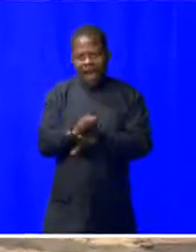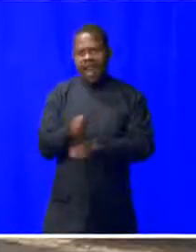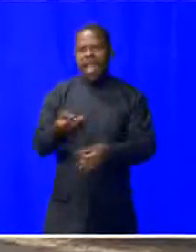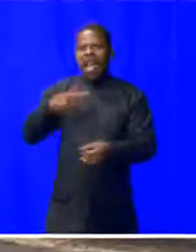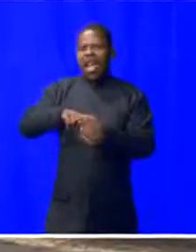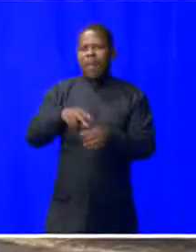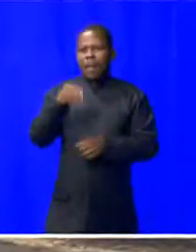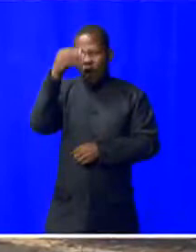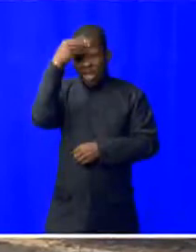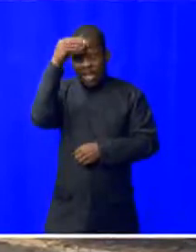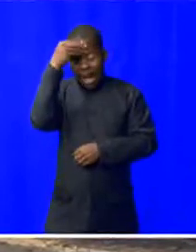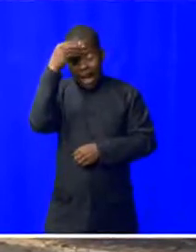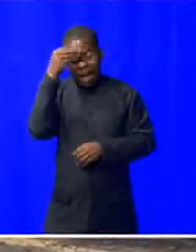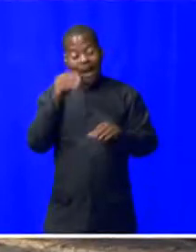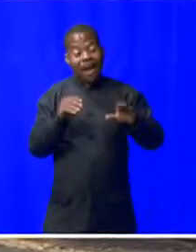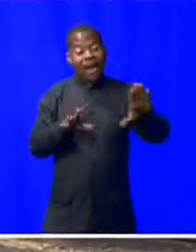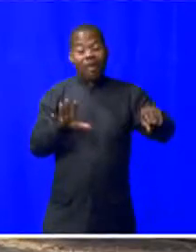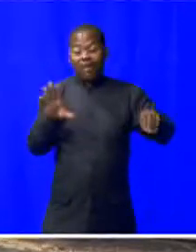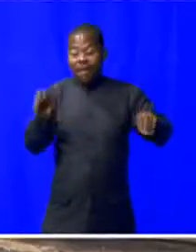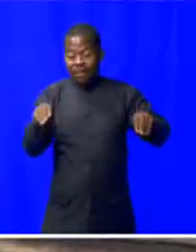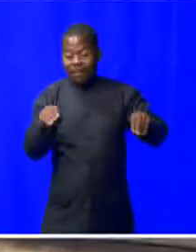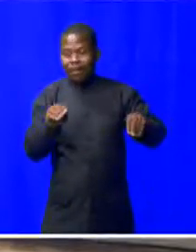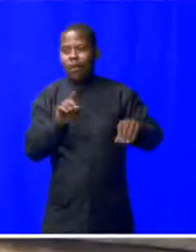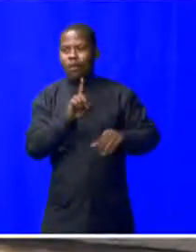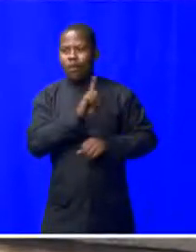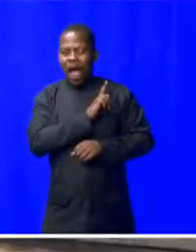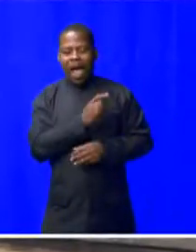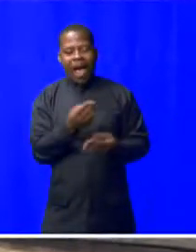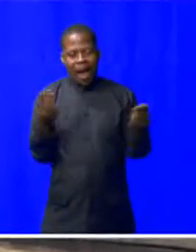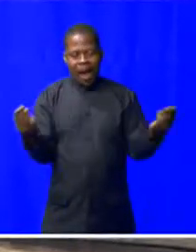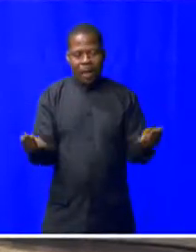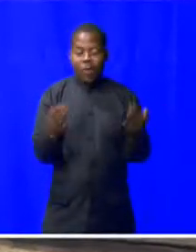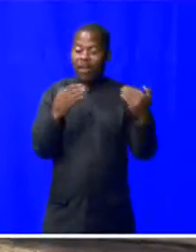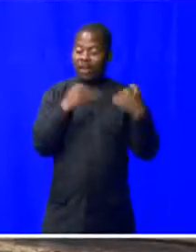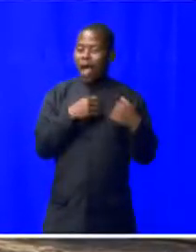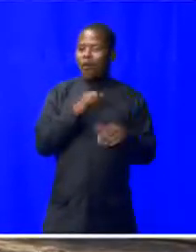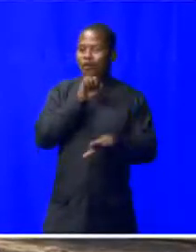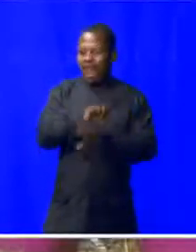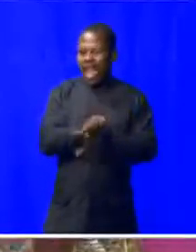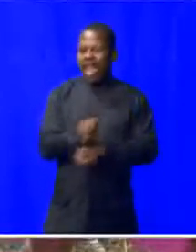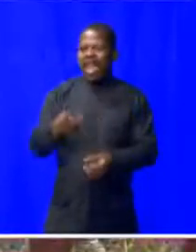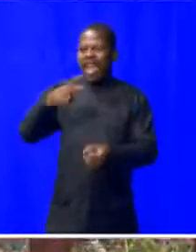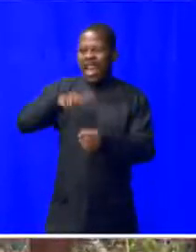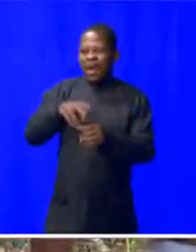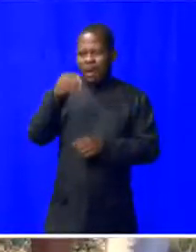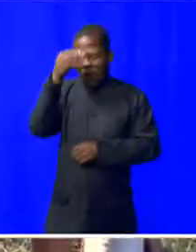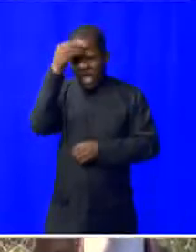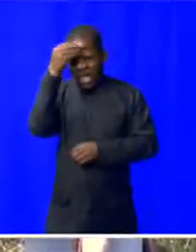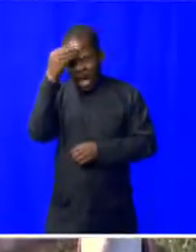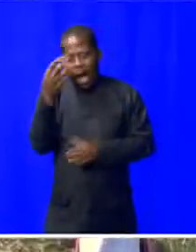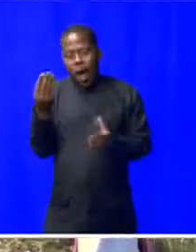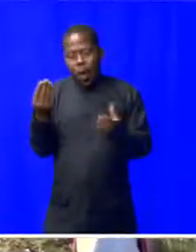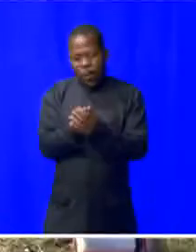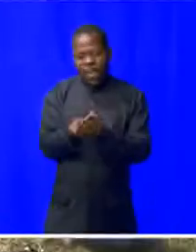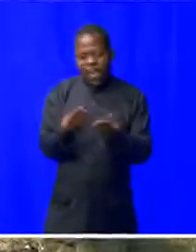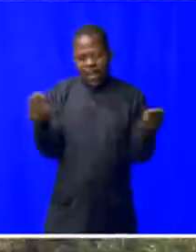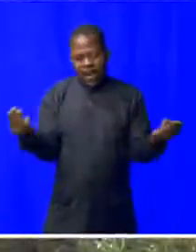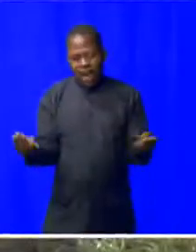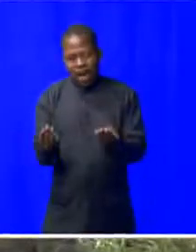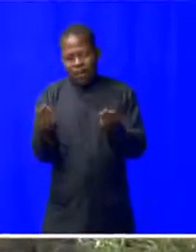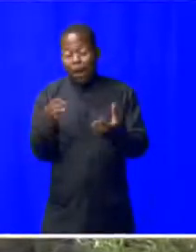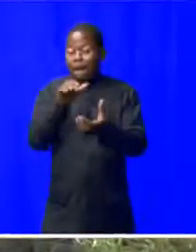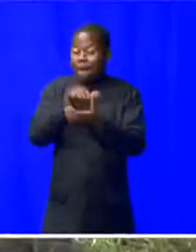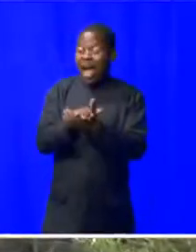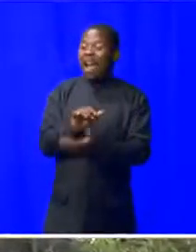kakhulu emaphoyisa akhona asebenzisana kahle naso sive kude nje umsindvo lesingathi siwubonile siyabona futhi ukuthi